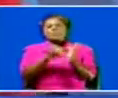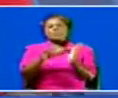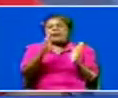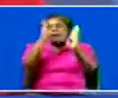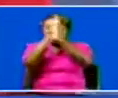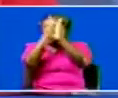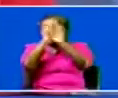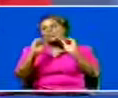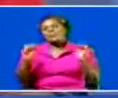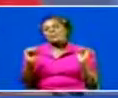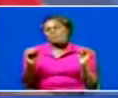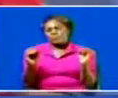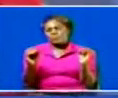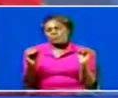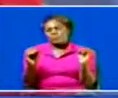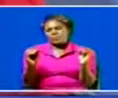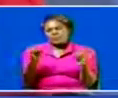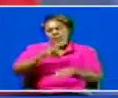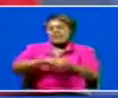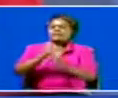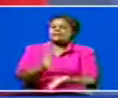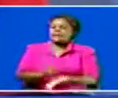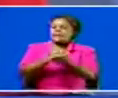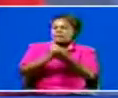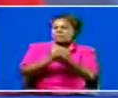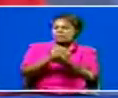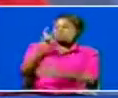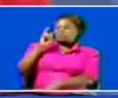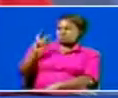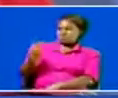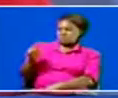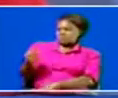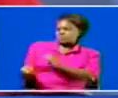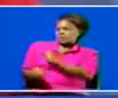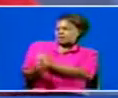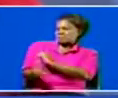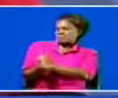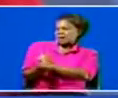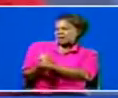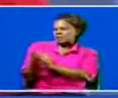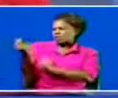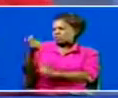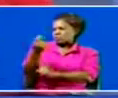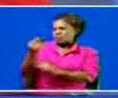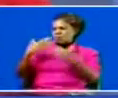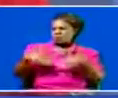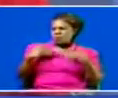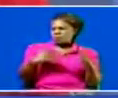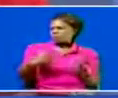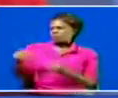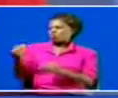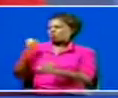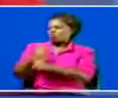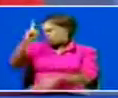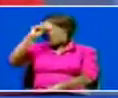usikifiche fiche. Sasa usaidike. Sasa waona haya ni yale ushauri wa juu juu. Ndo mtu yondoka pale ndafanya chake